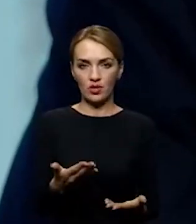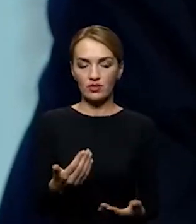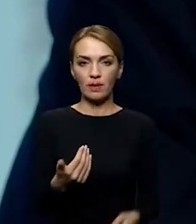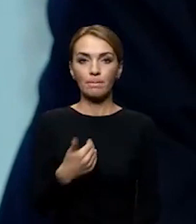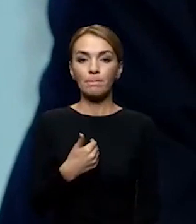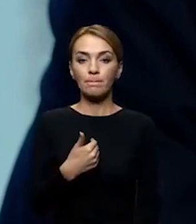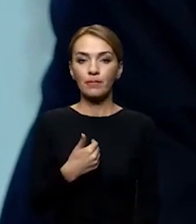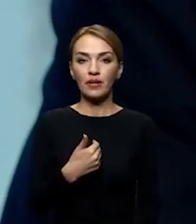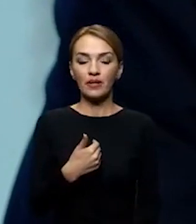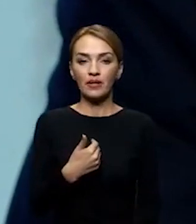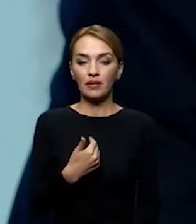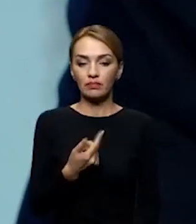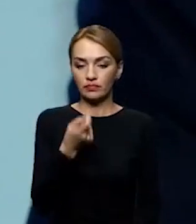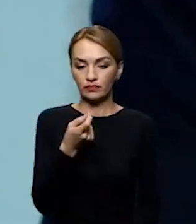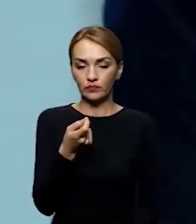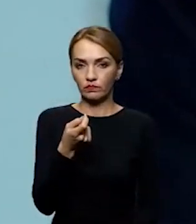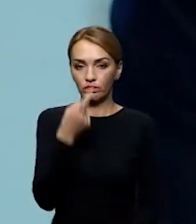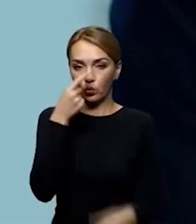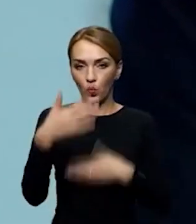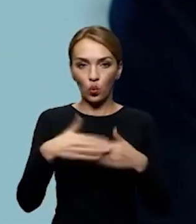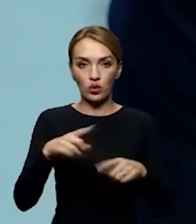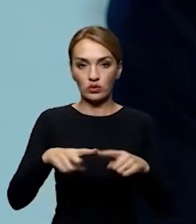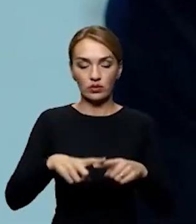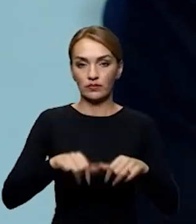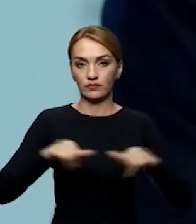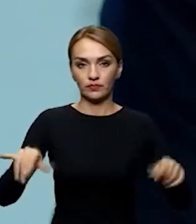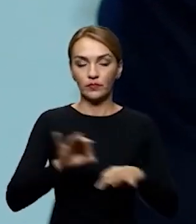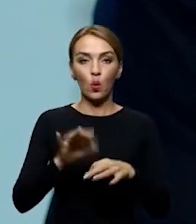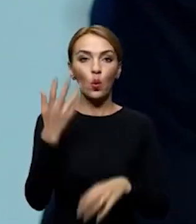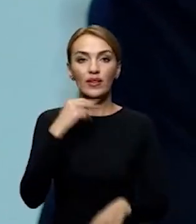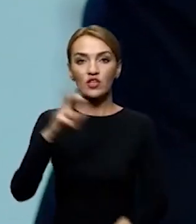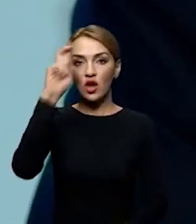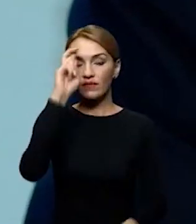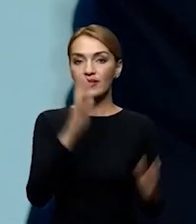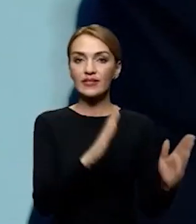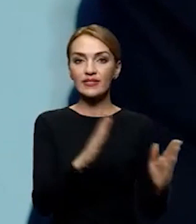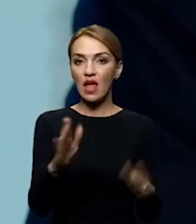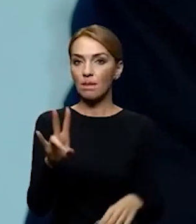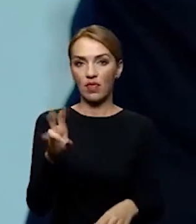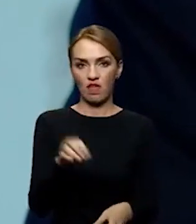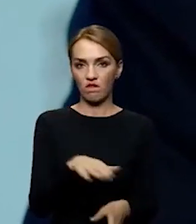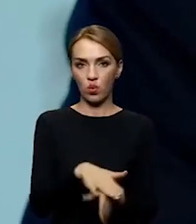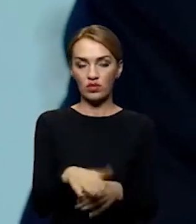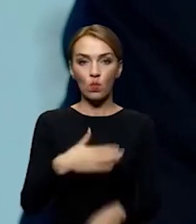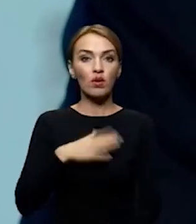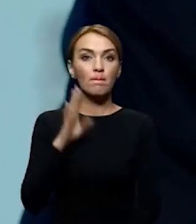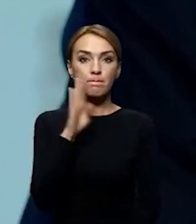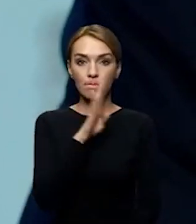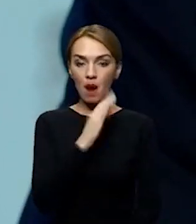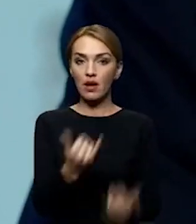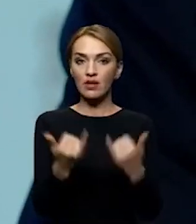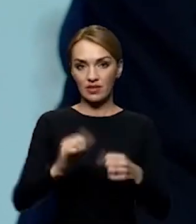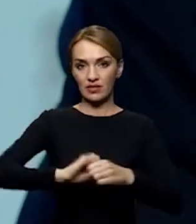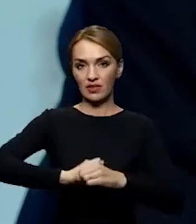від пандемії такого рівня, коли вже не впорається державна система з цією історією. Моя мама зараз на ковід